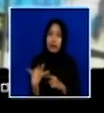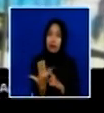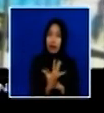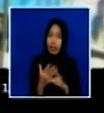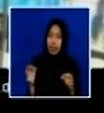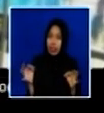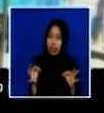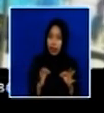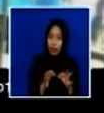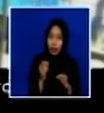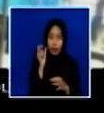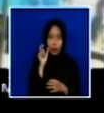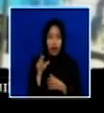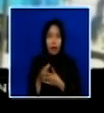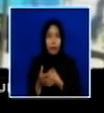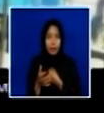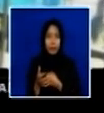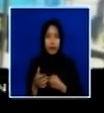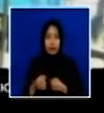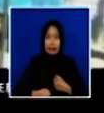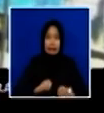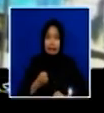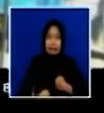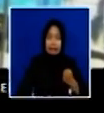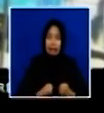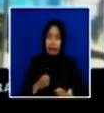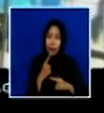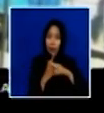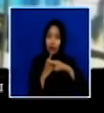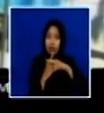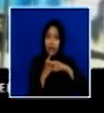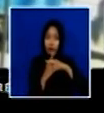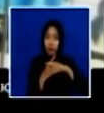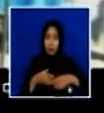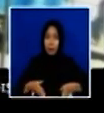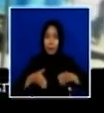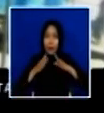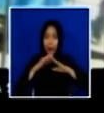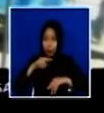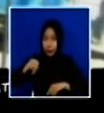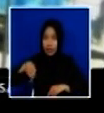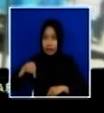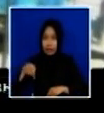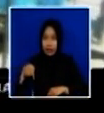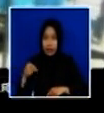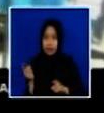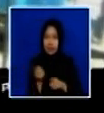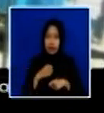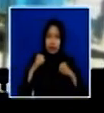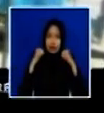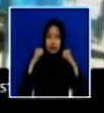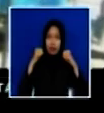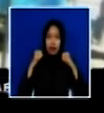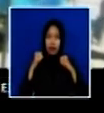untuk melakukan hal-hal yang positif untuk membangun desanya supaya kesejahteraan masyarakat di desa